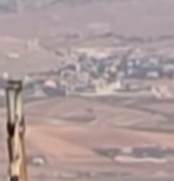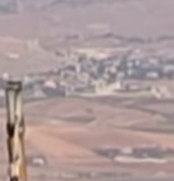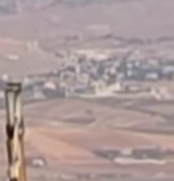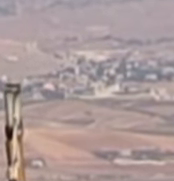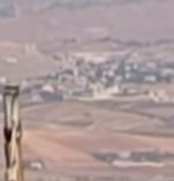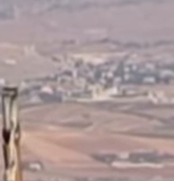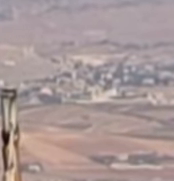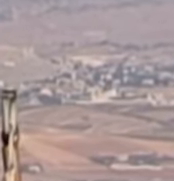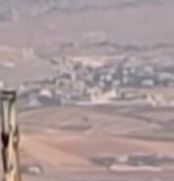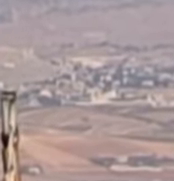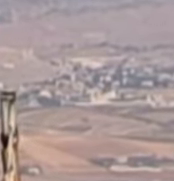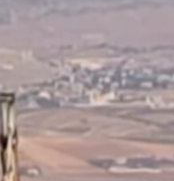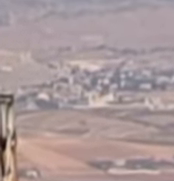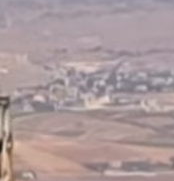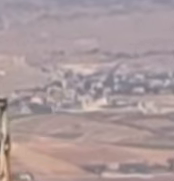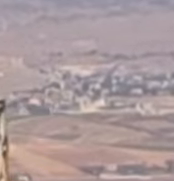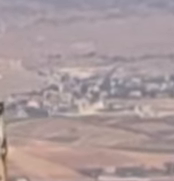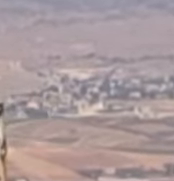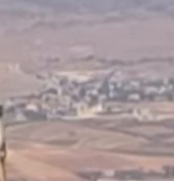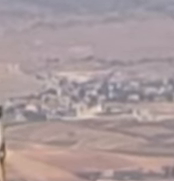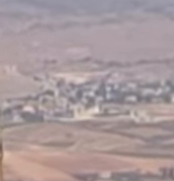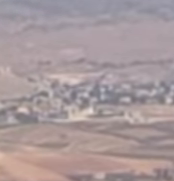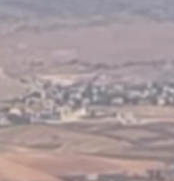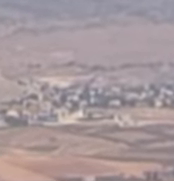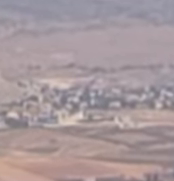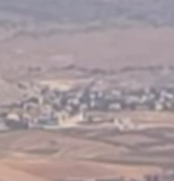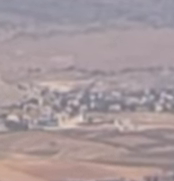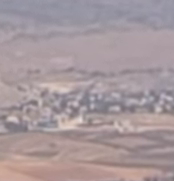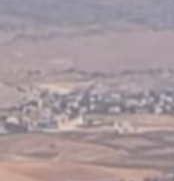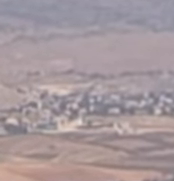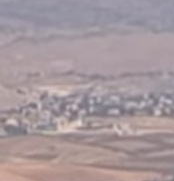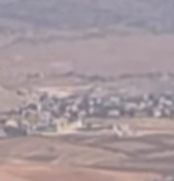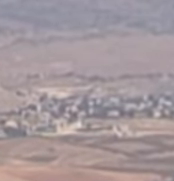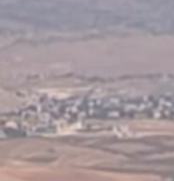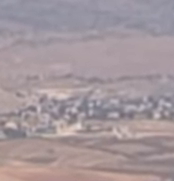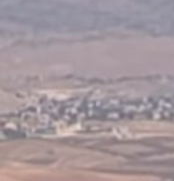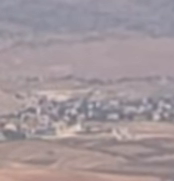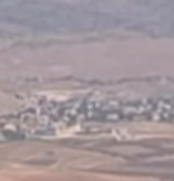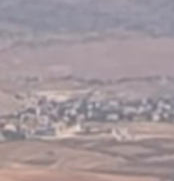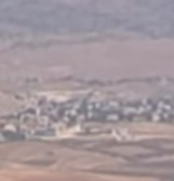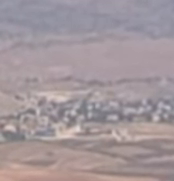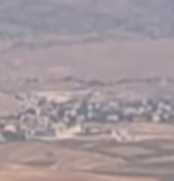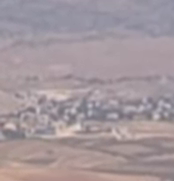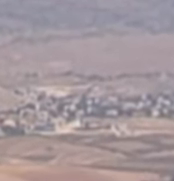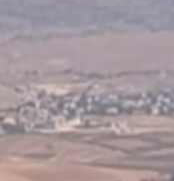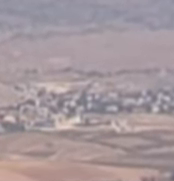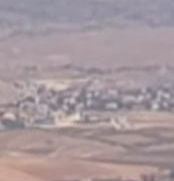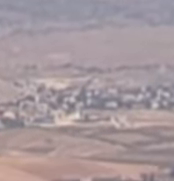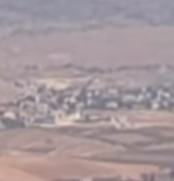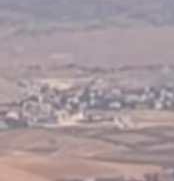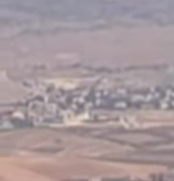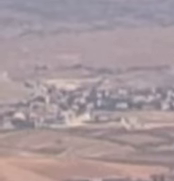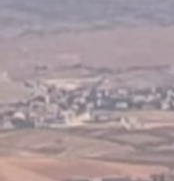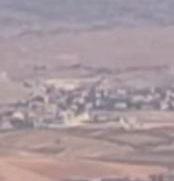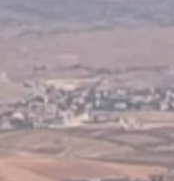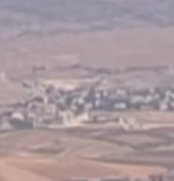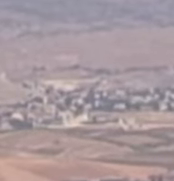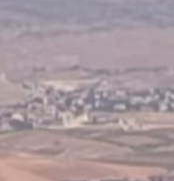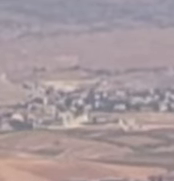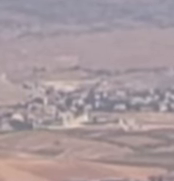حيث استهدف منزل ومن مؤلف من طبقتين وإضرار عدة منازل أدى إلى سقوط شهيدين وثمان